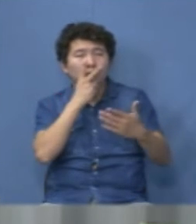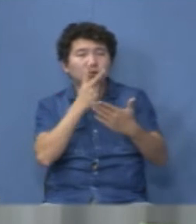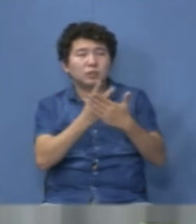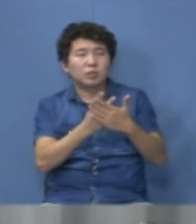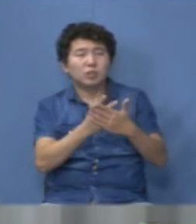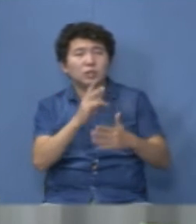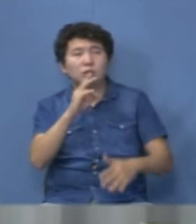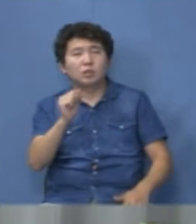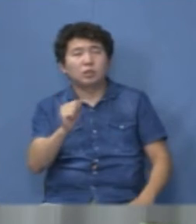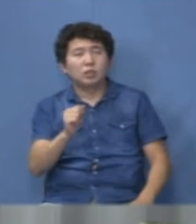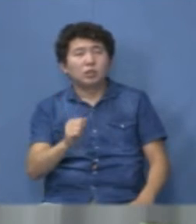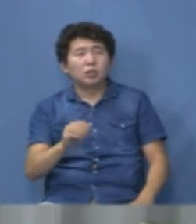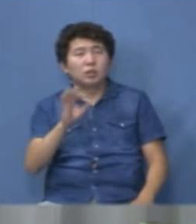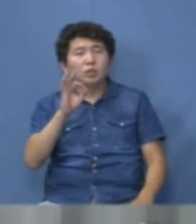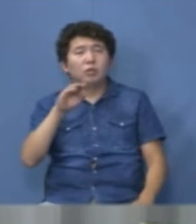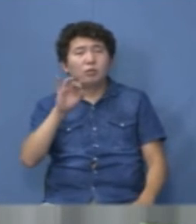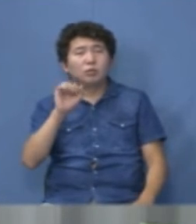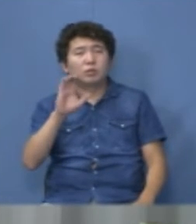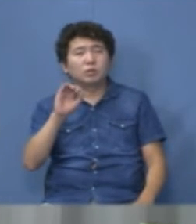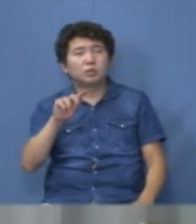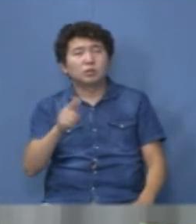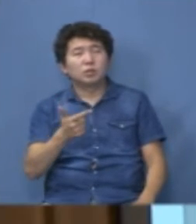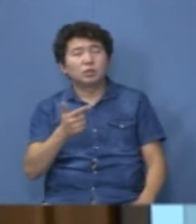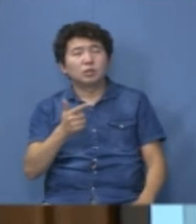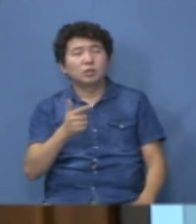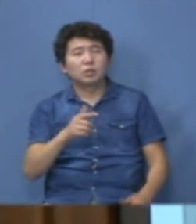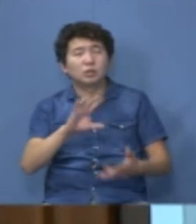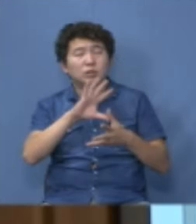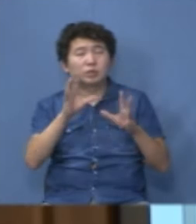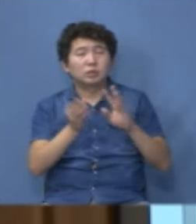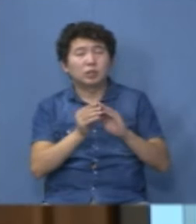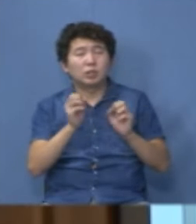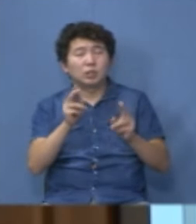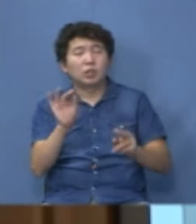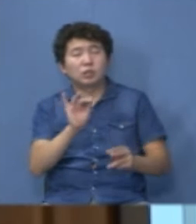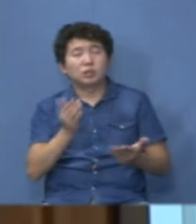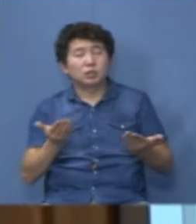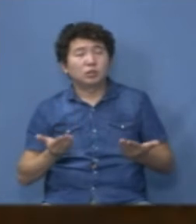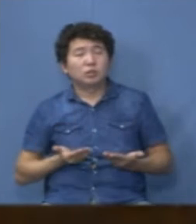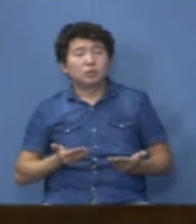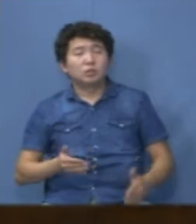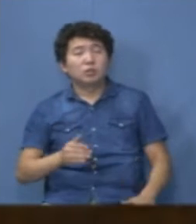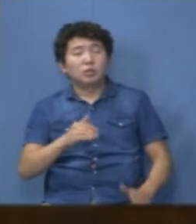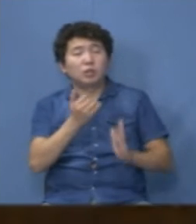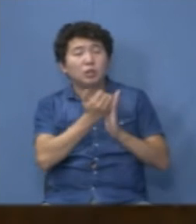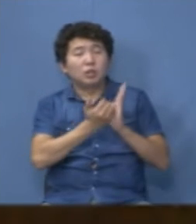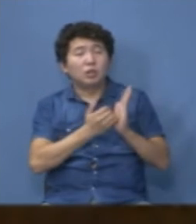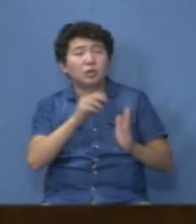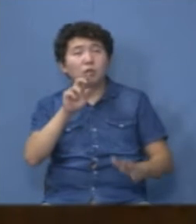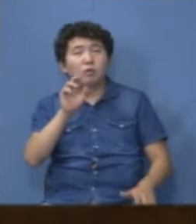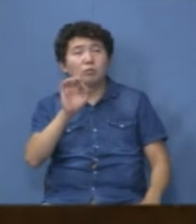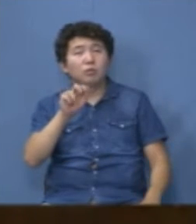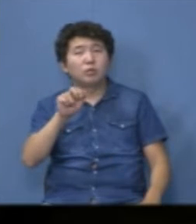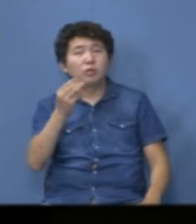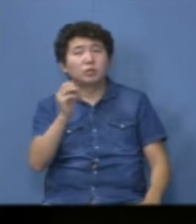на отрасль в целом, как и на жизнь. «Бола Шаг» – это одна из наиболее актуальных программ для молодежи, говорит